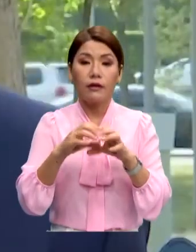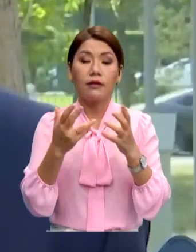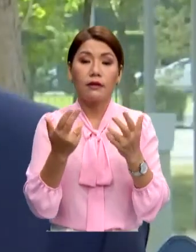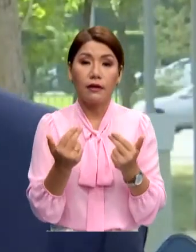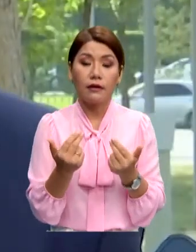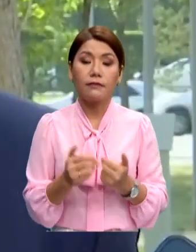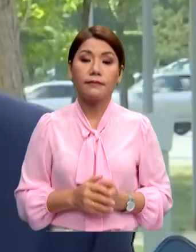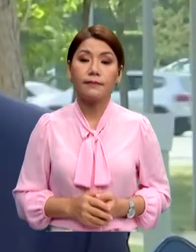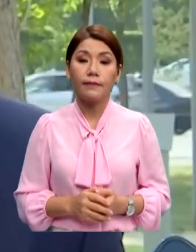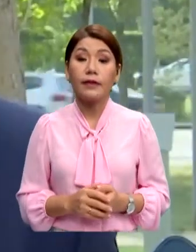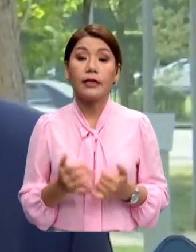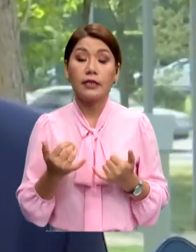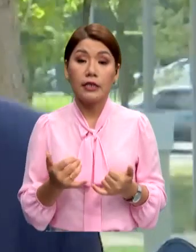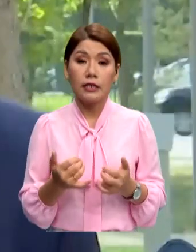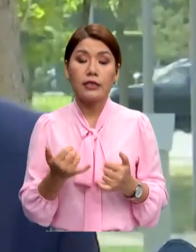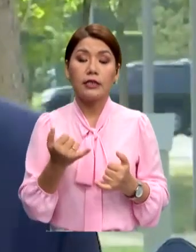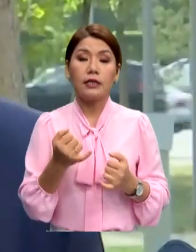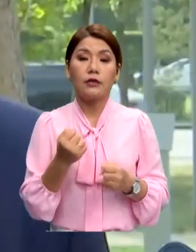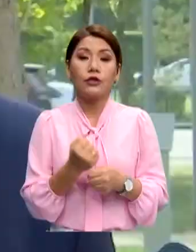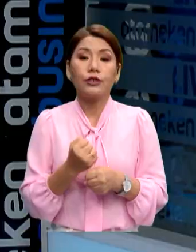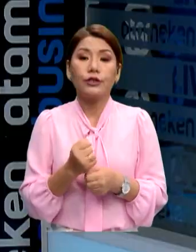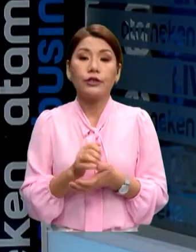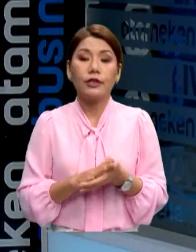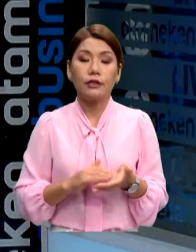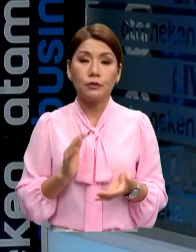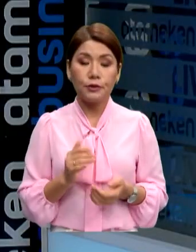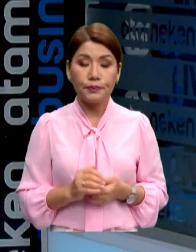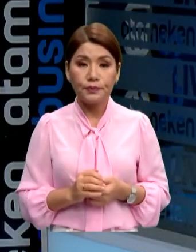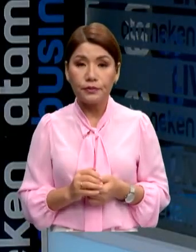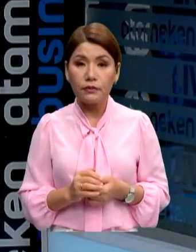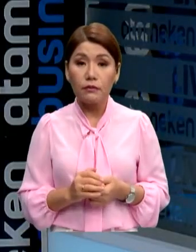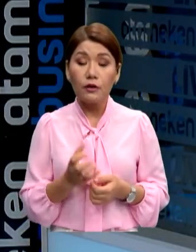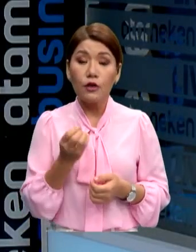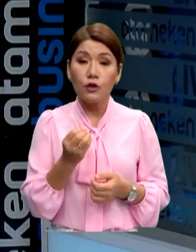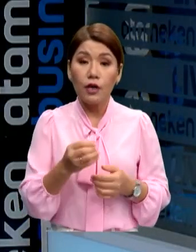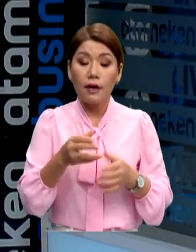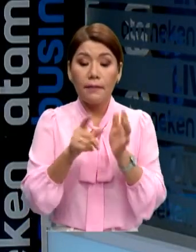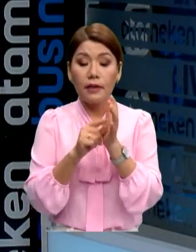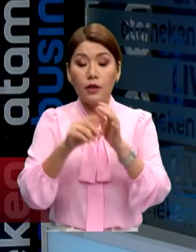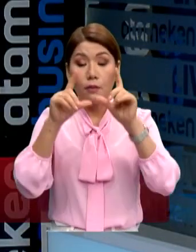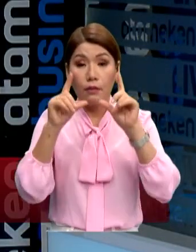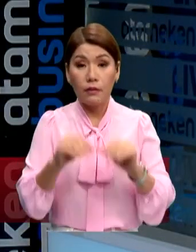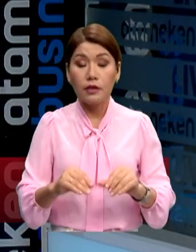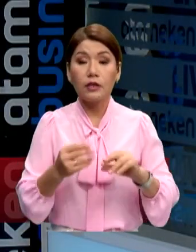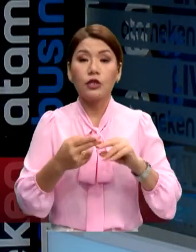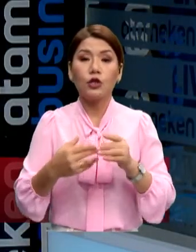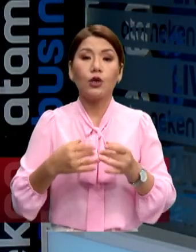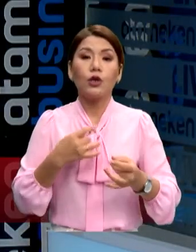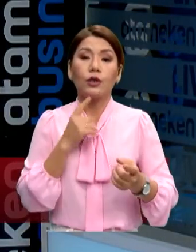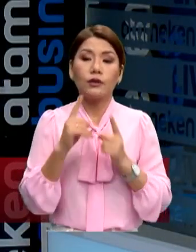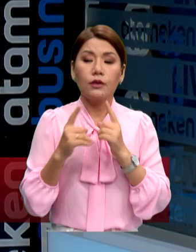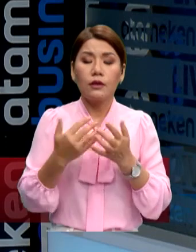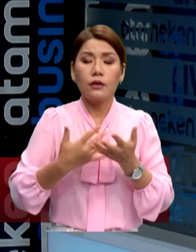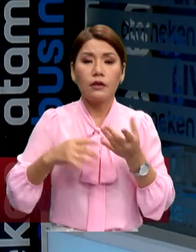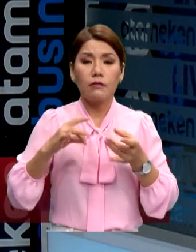да. Сейчас этот вопрос прорабатывается. Ну и тем временем вопрос снижения пенсионного возраста вызвал горячие дискуссии